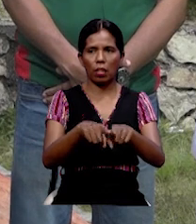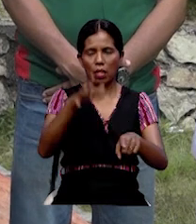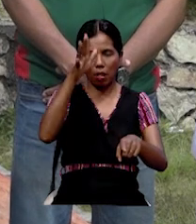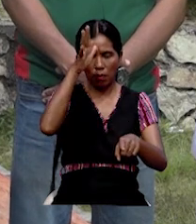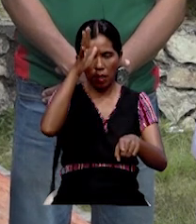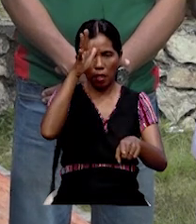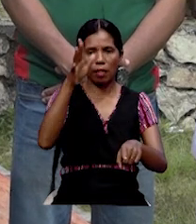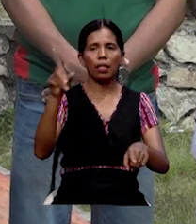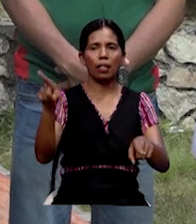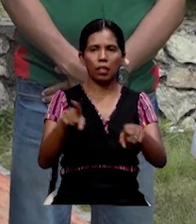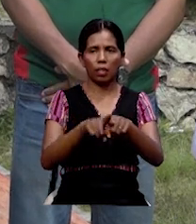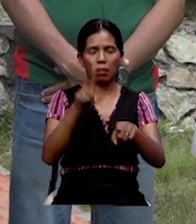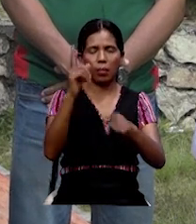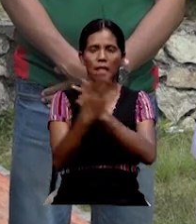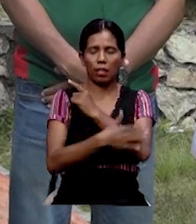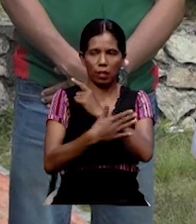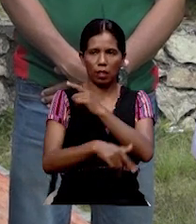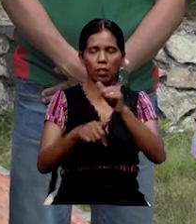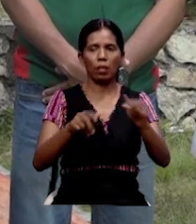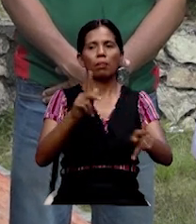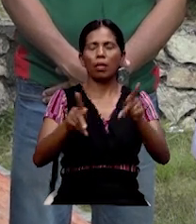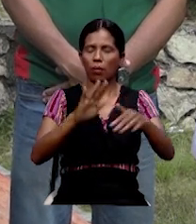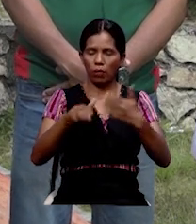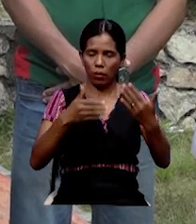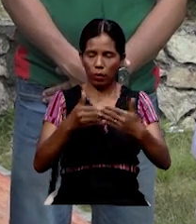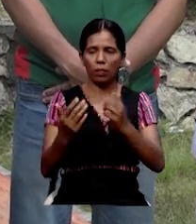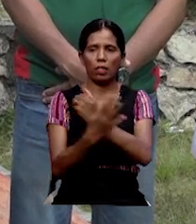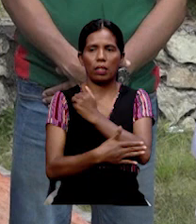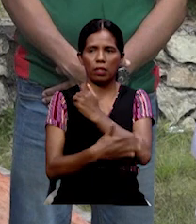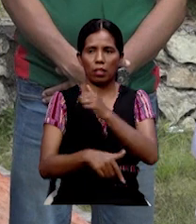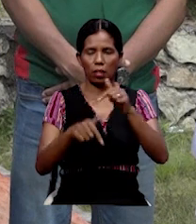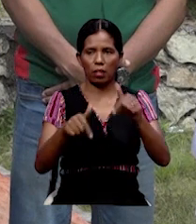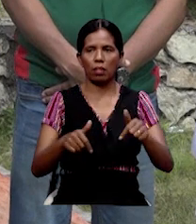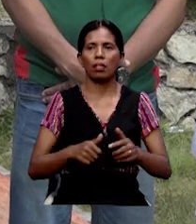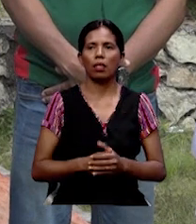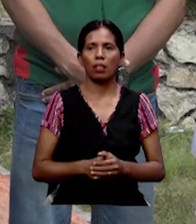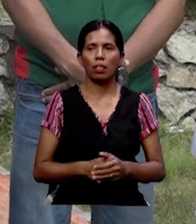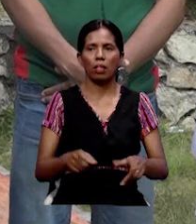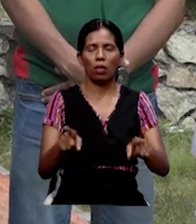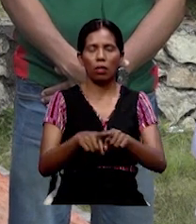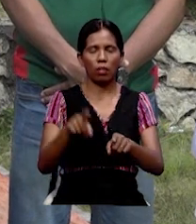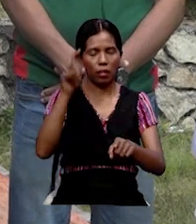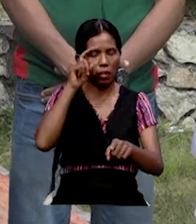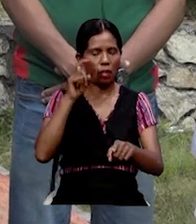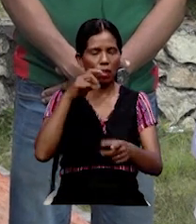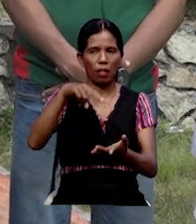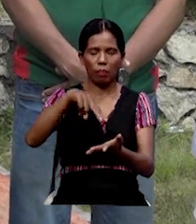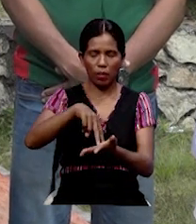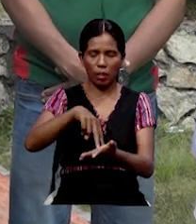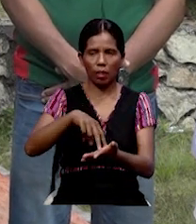bana sang idane, ba ema hototu iha na sang idane. Mes kona maun senana amrika sinate disculpa